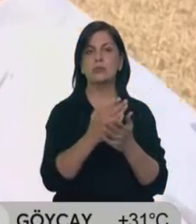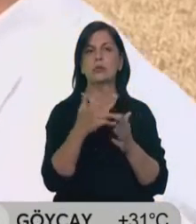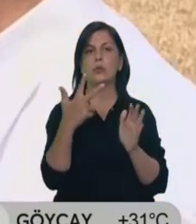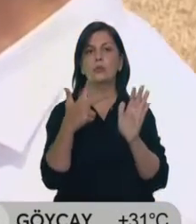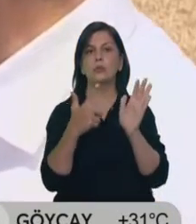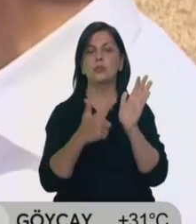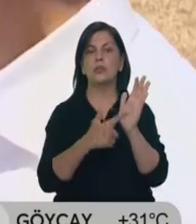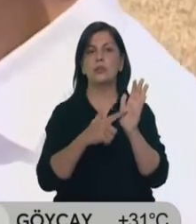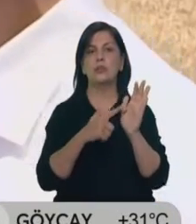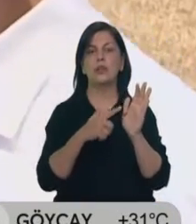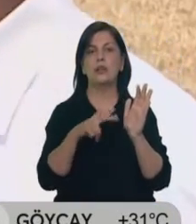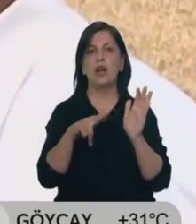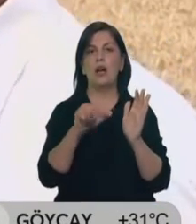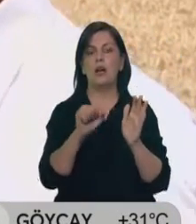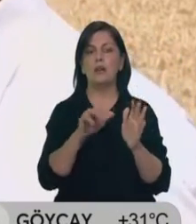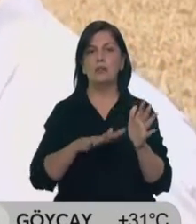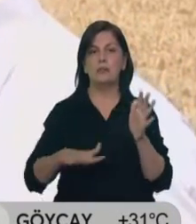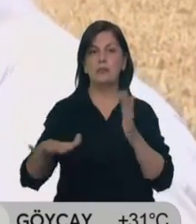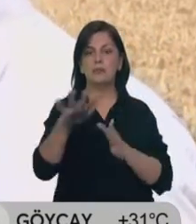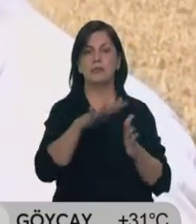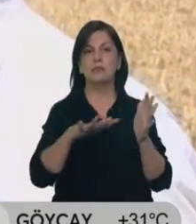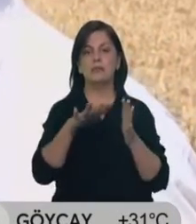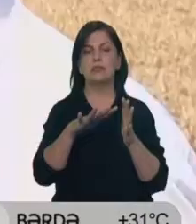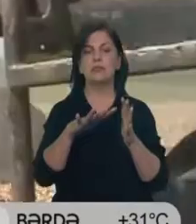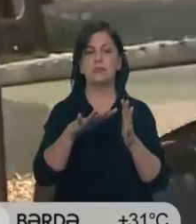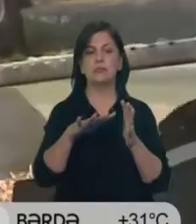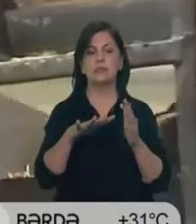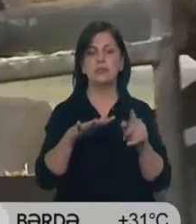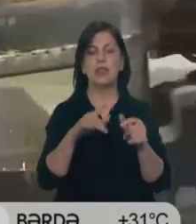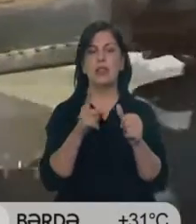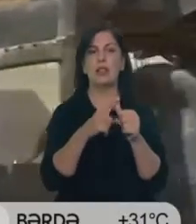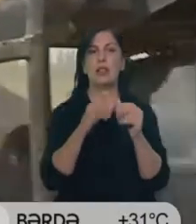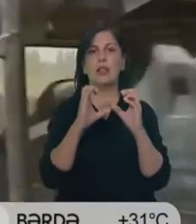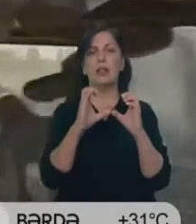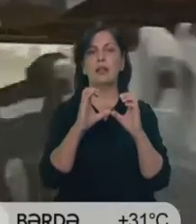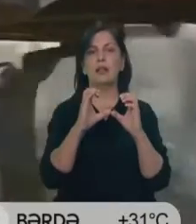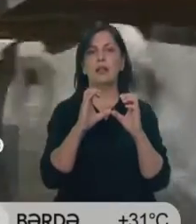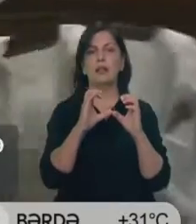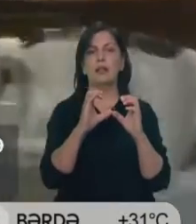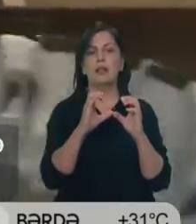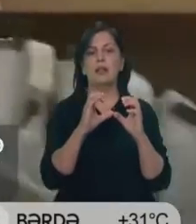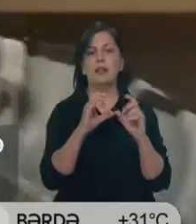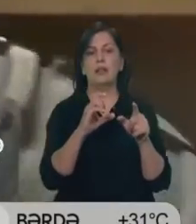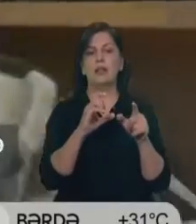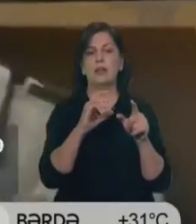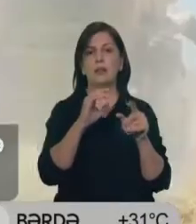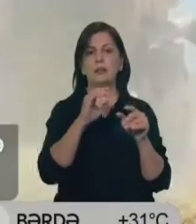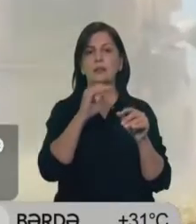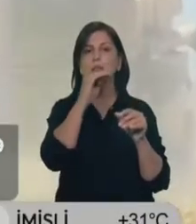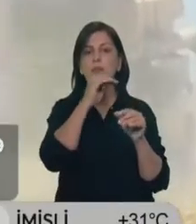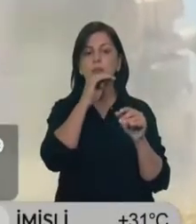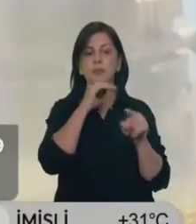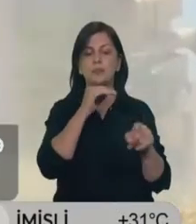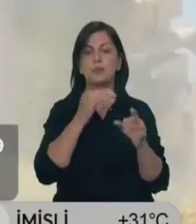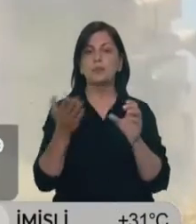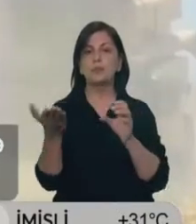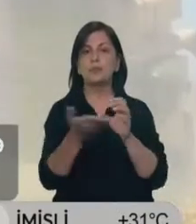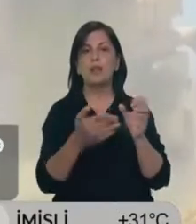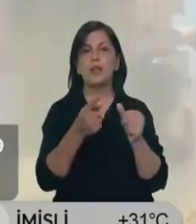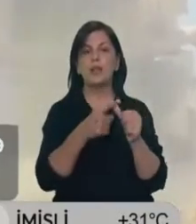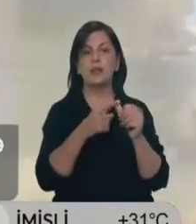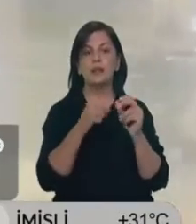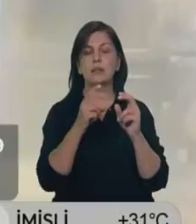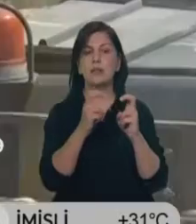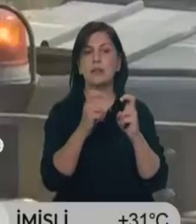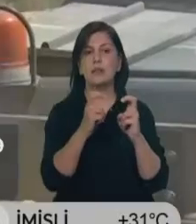Bu krom sortudur, şimşək. Şimşək sortudur. Bu yer bu hal-hazırda o piçin gedən yer